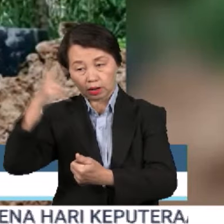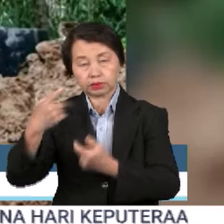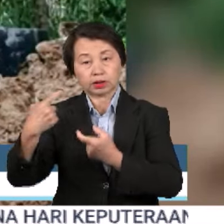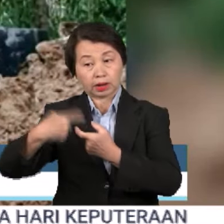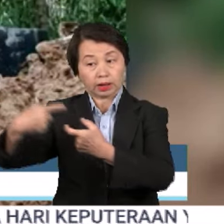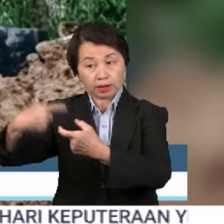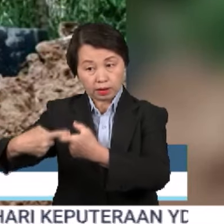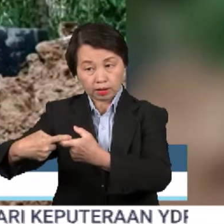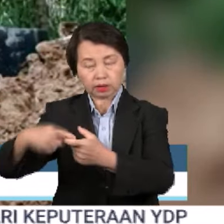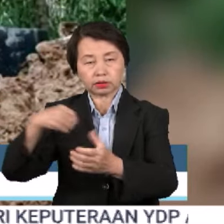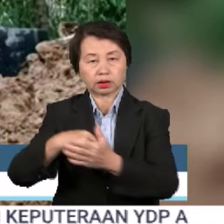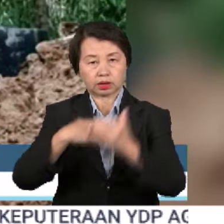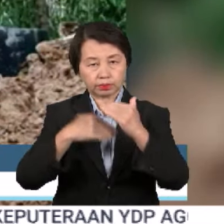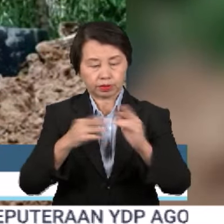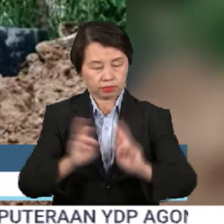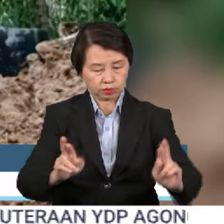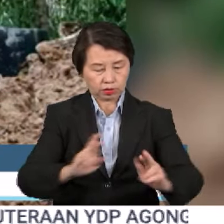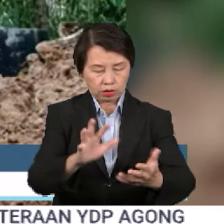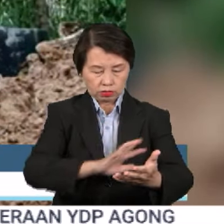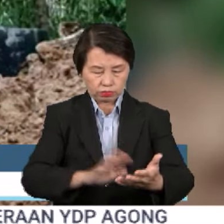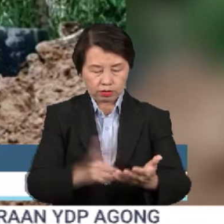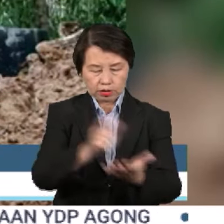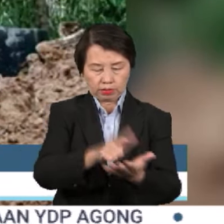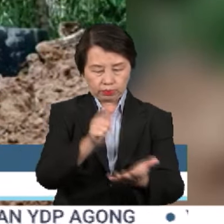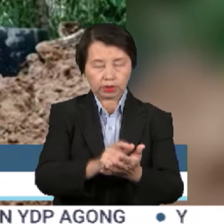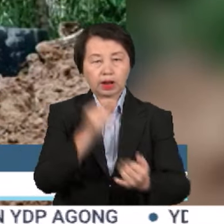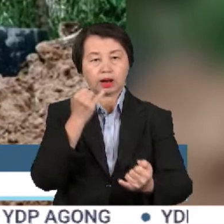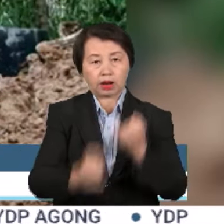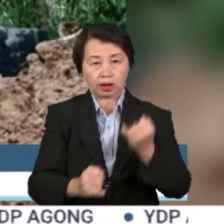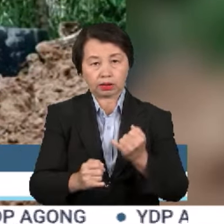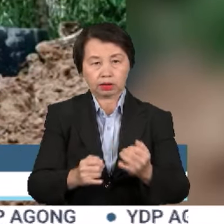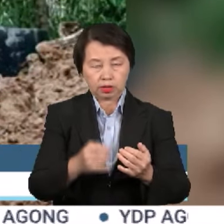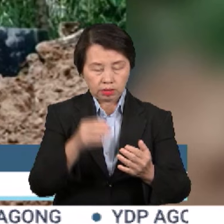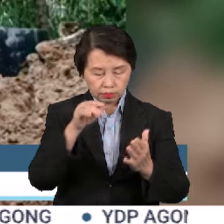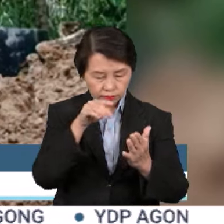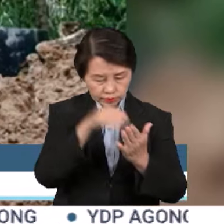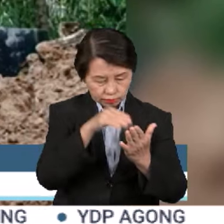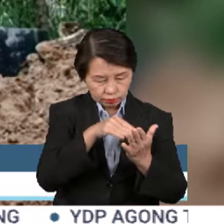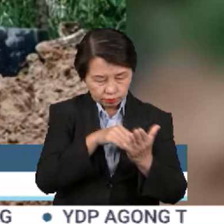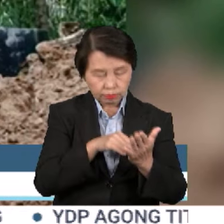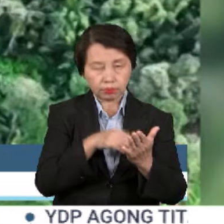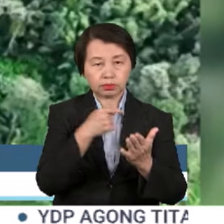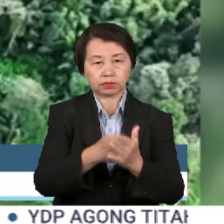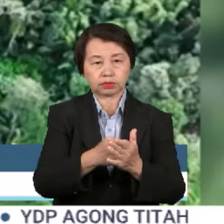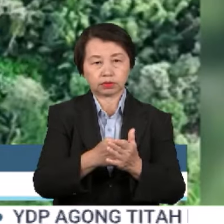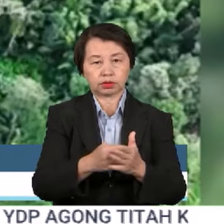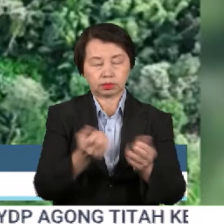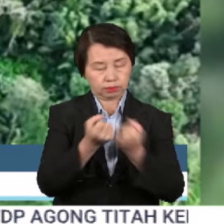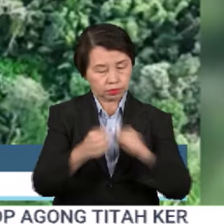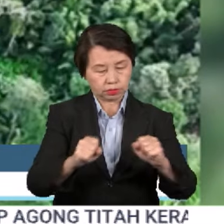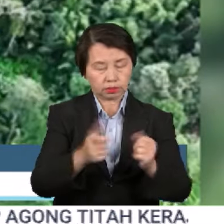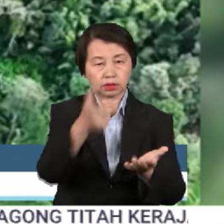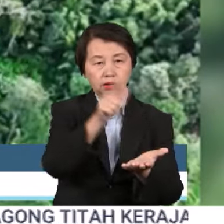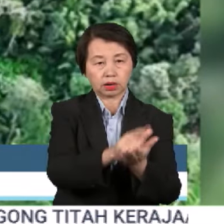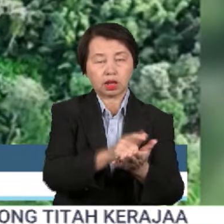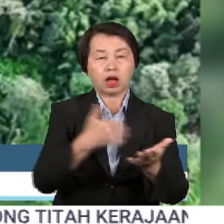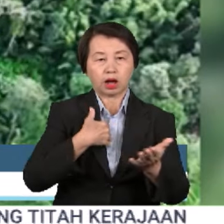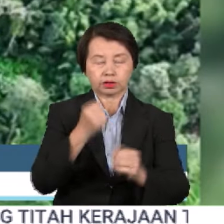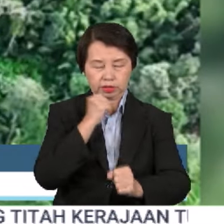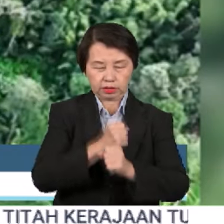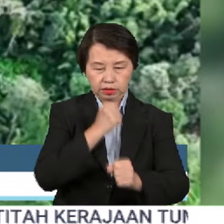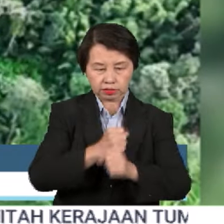berkaitan dalam peringkat pembiayaan draft laporan akhir antara elemen yang diambil kirem dalam penyiapan laporan kendaraan adalah